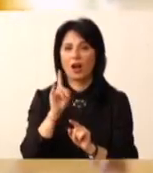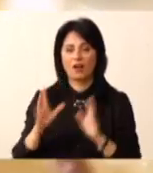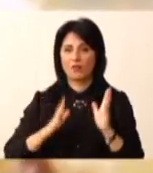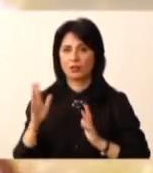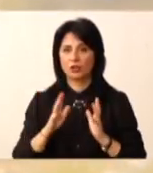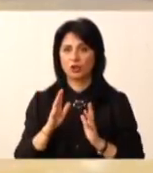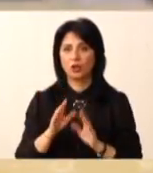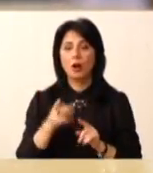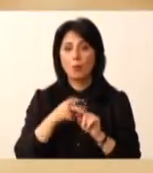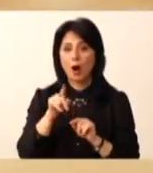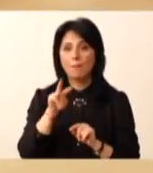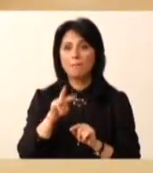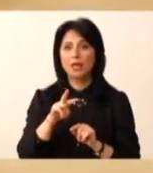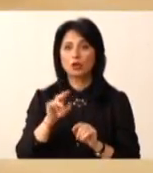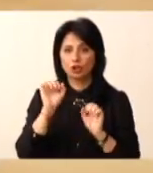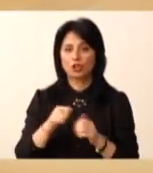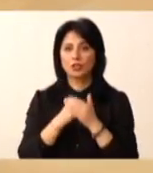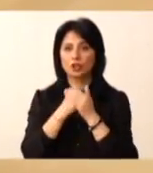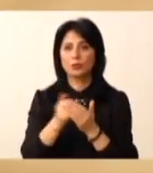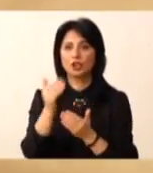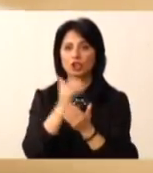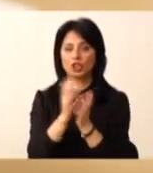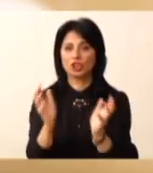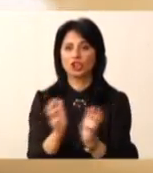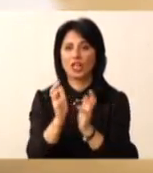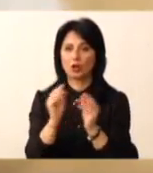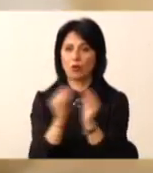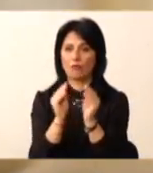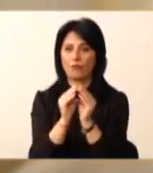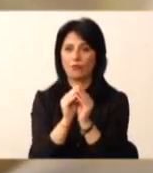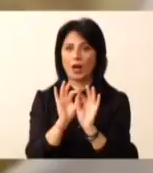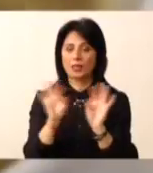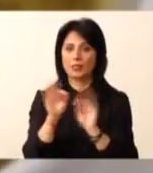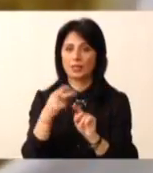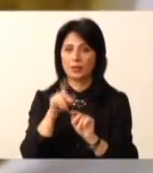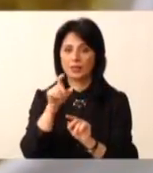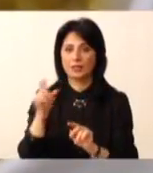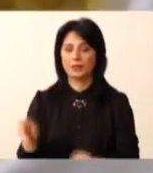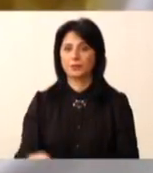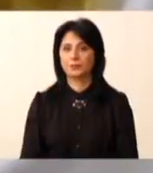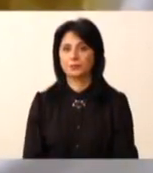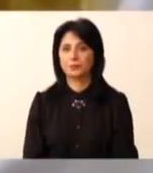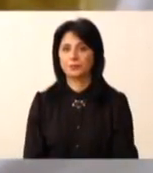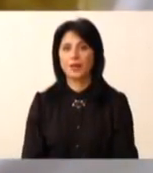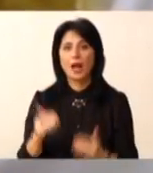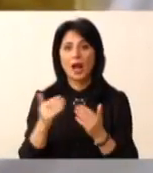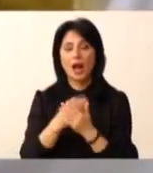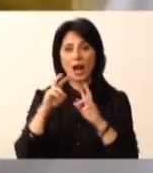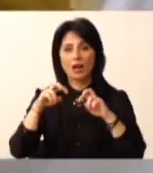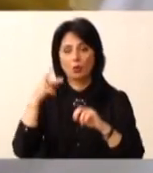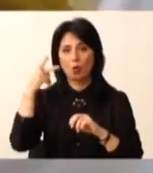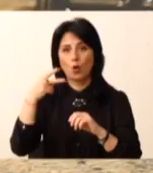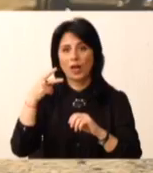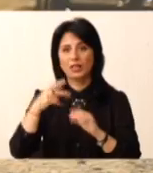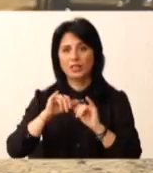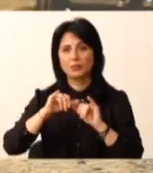ვარჯიში, მხოლოდ ამ მეთოდით ხდება მიღწეული შედეგის შენარჩუნება, აცხადებენ ისინი. ახალი კვლევა